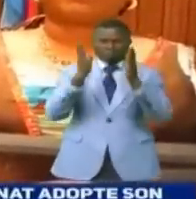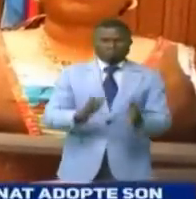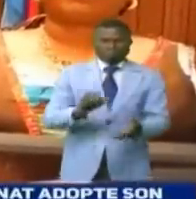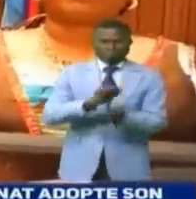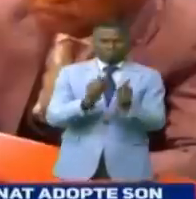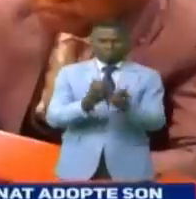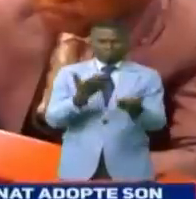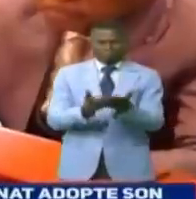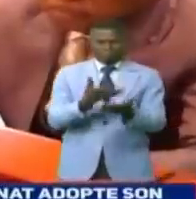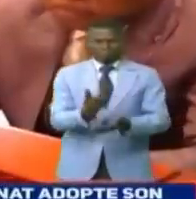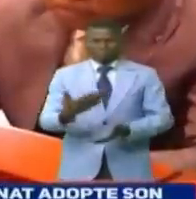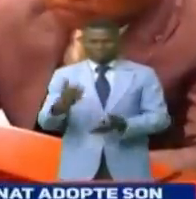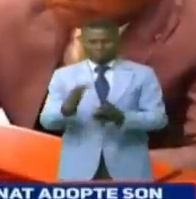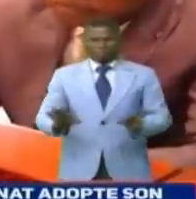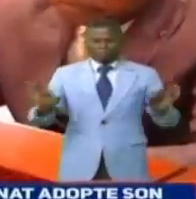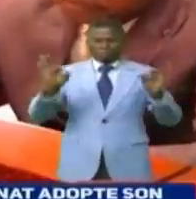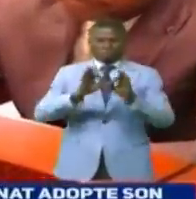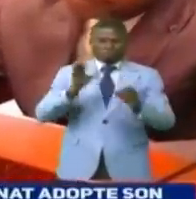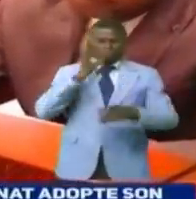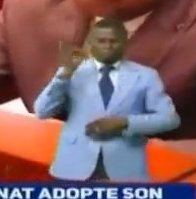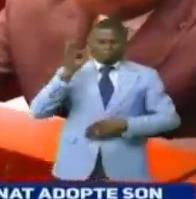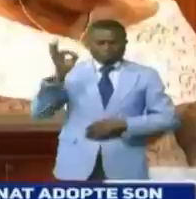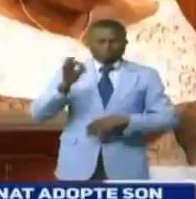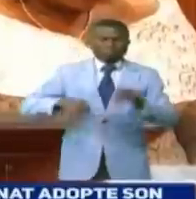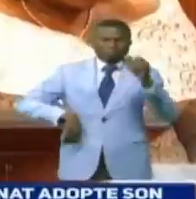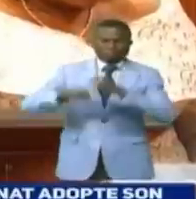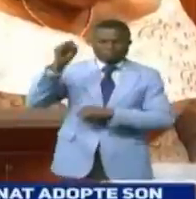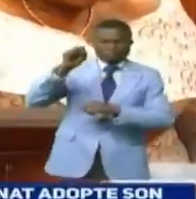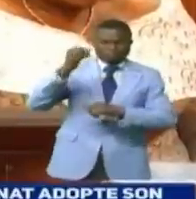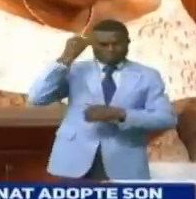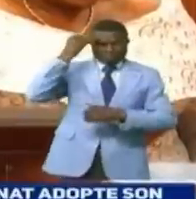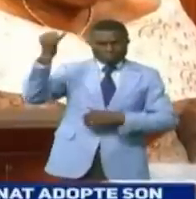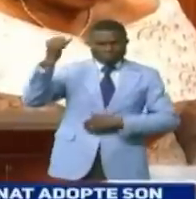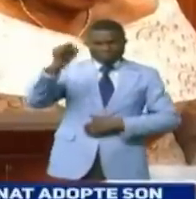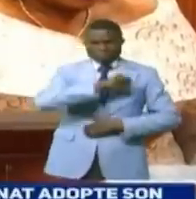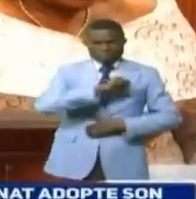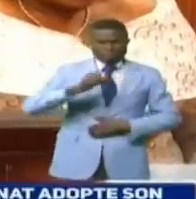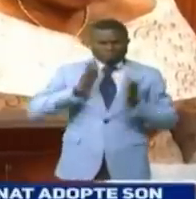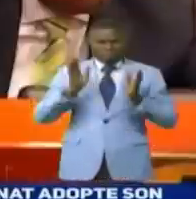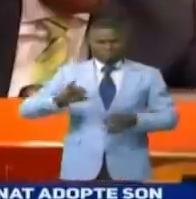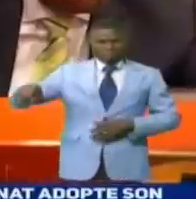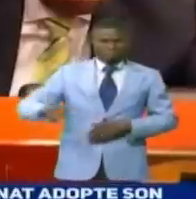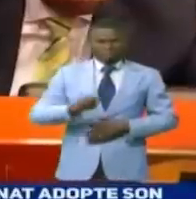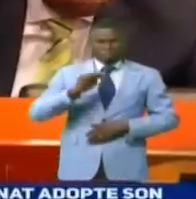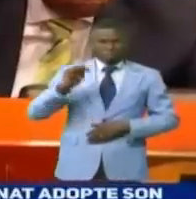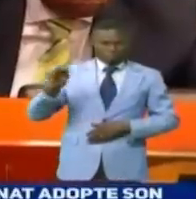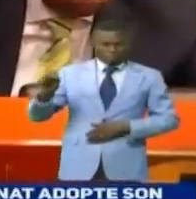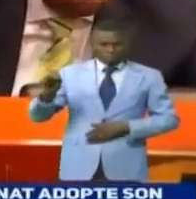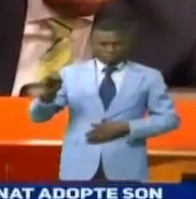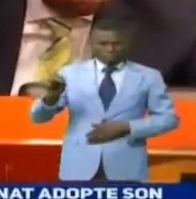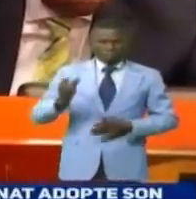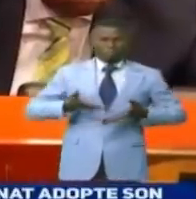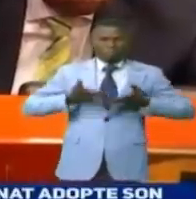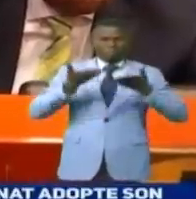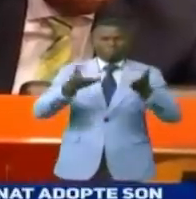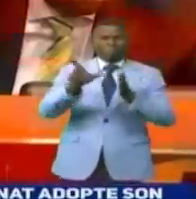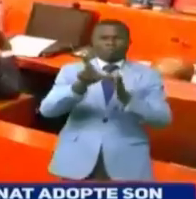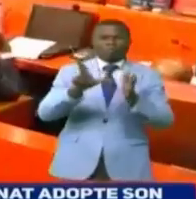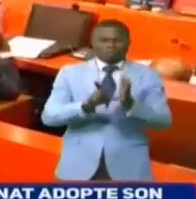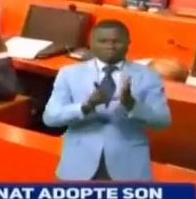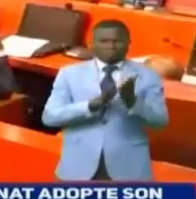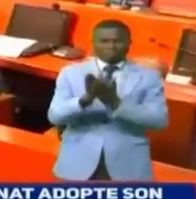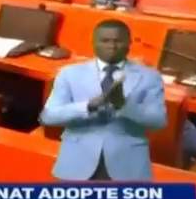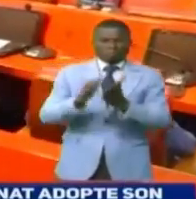stupéfiants, substances psychotropes et précurseurs, initiative du sénateur Jean-Laurie Bocelli, la proposition de loi